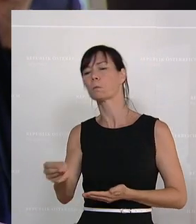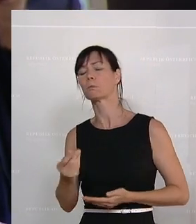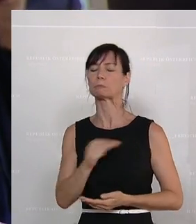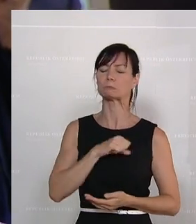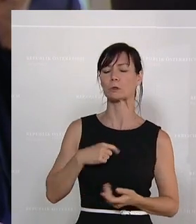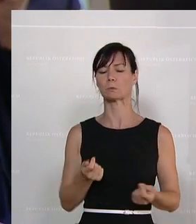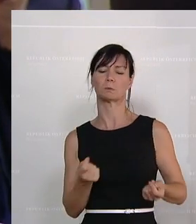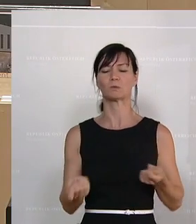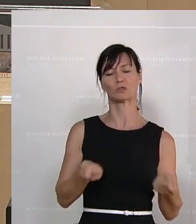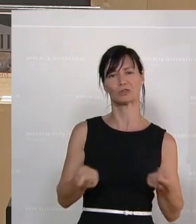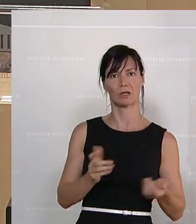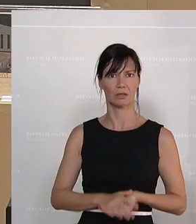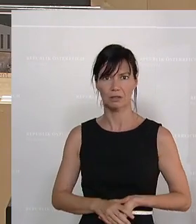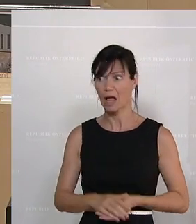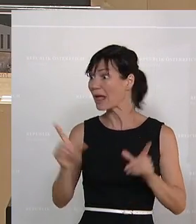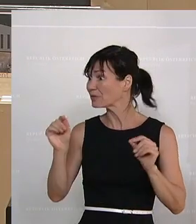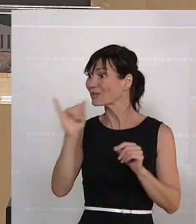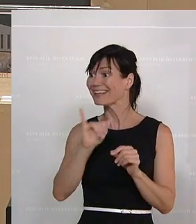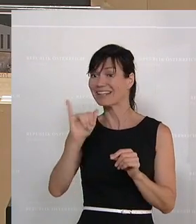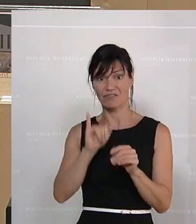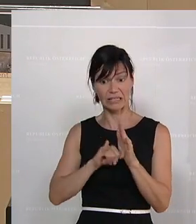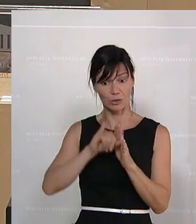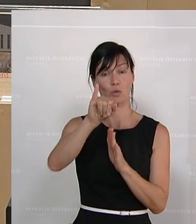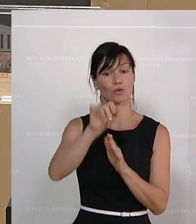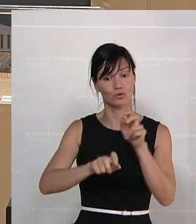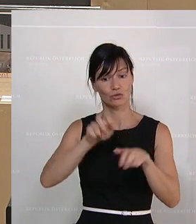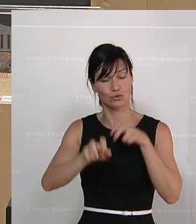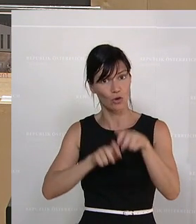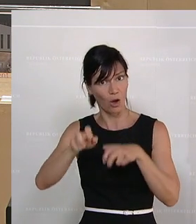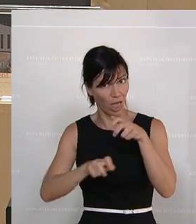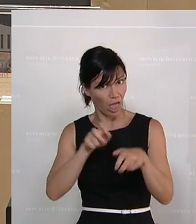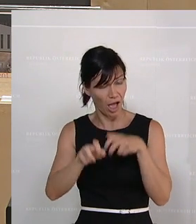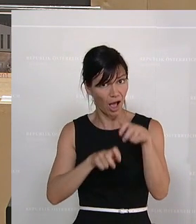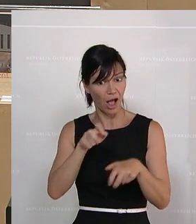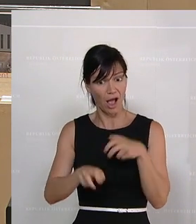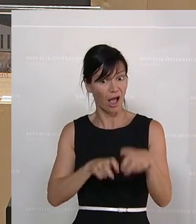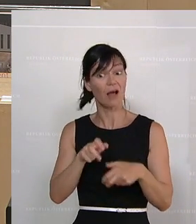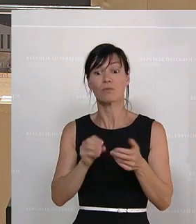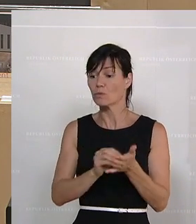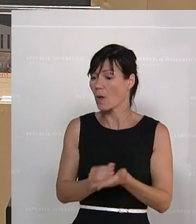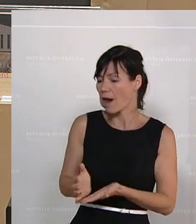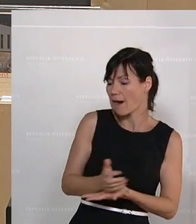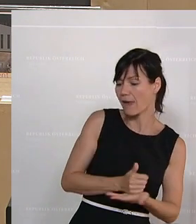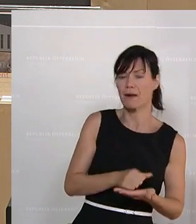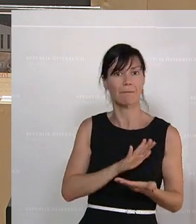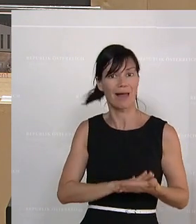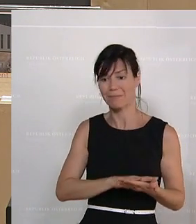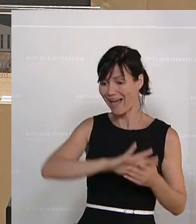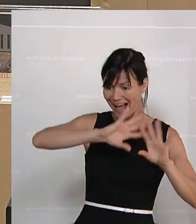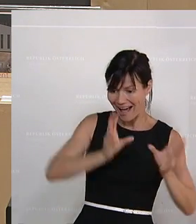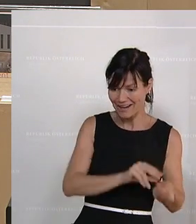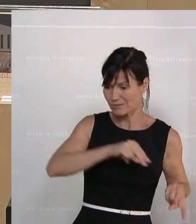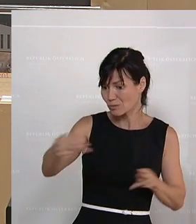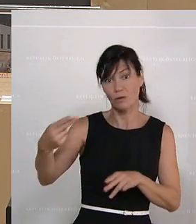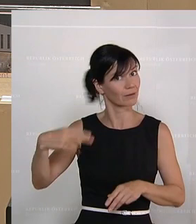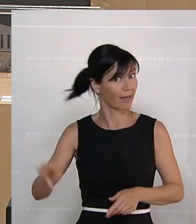entsprechend mit der inflation steuer geld wegnehmen und ihnen nicht alles zurückgeben und finanzminister um es